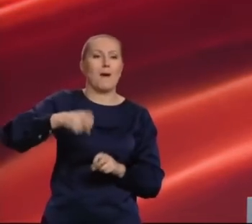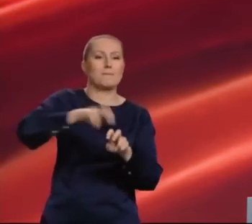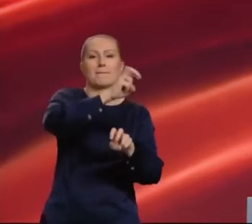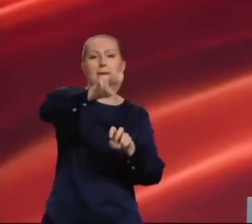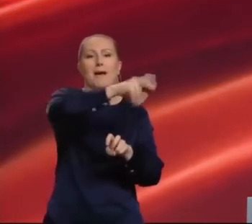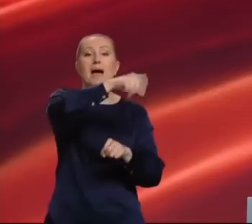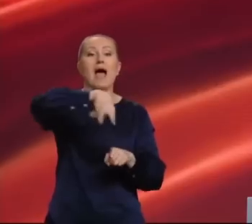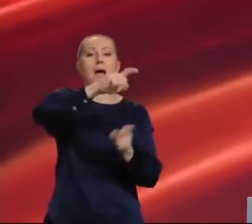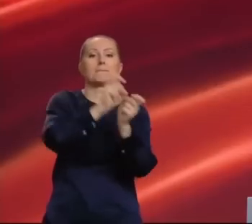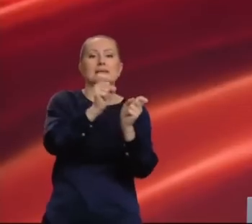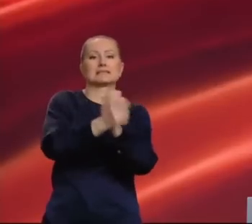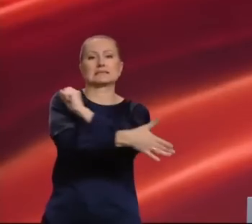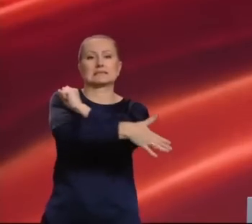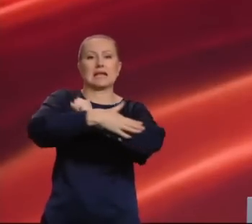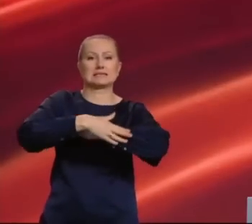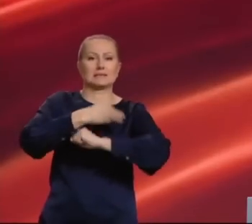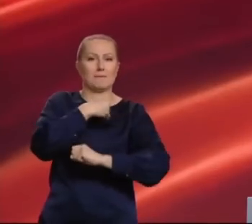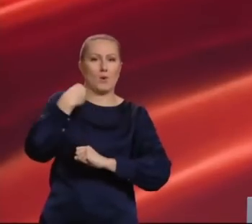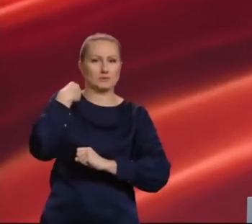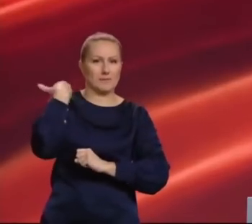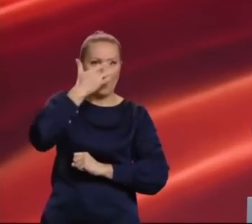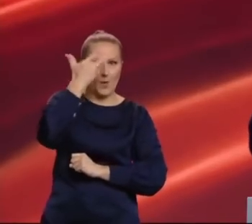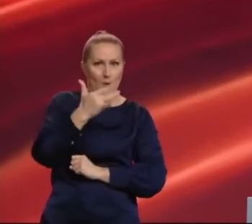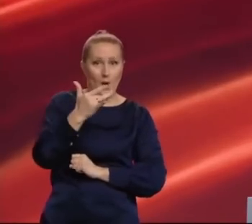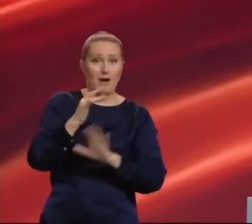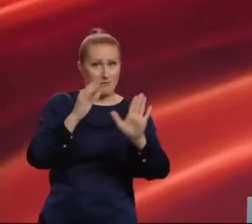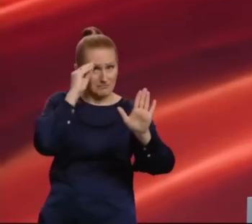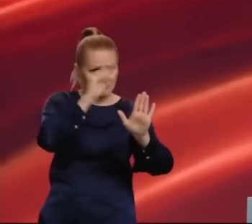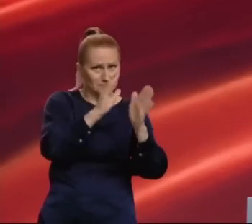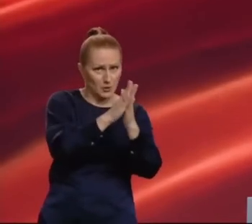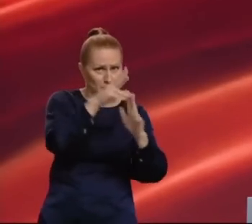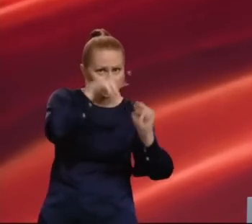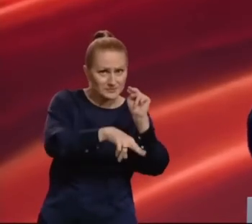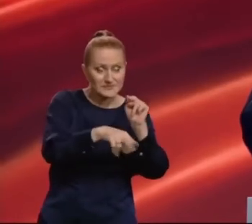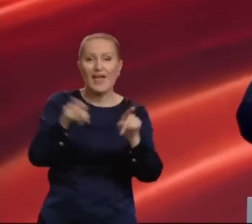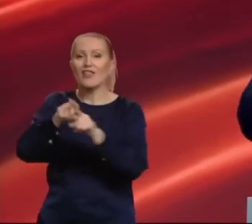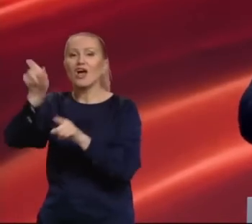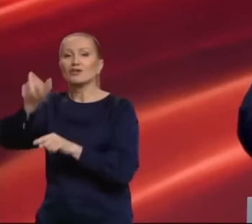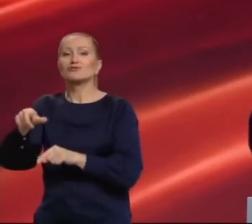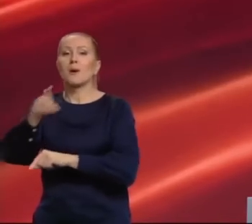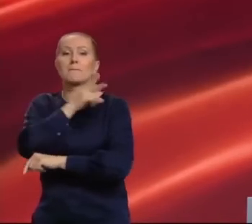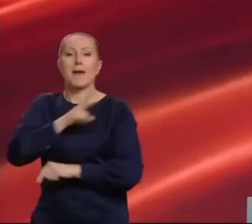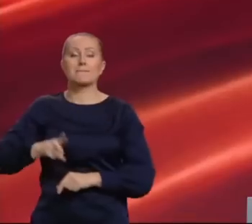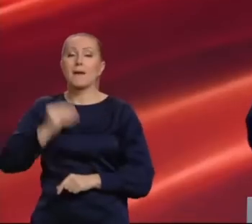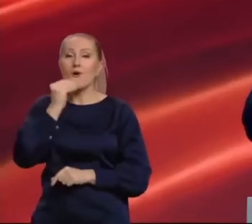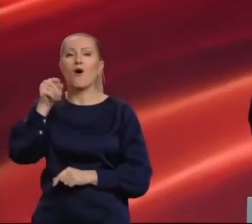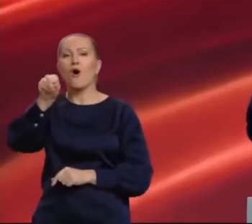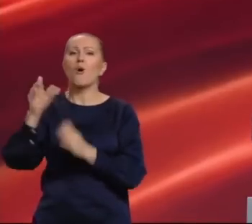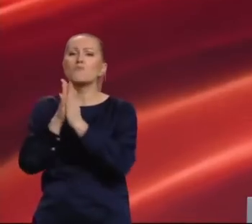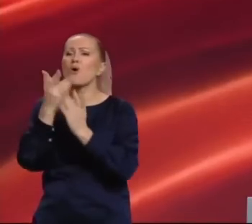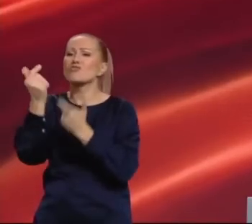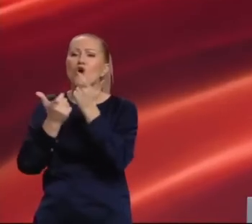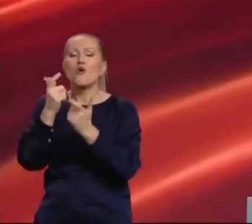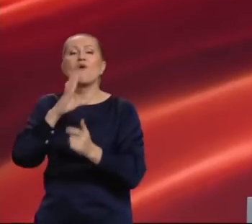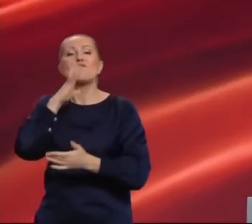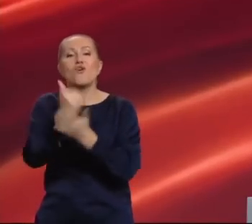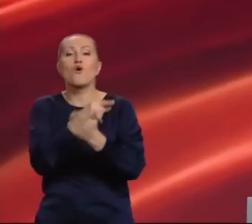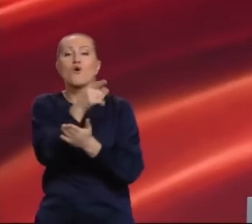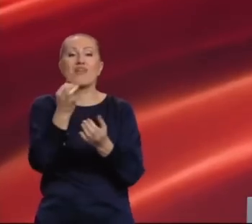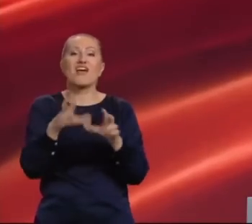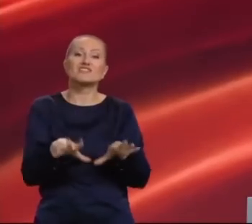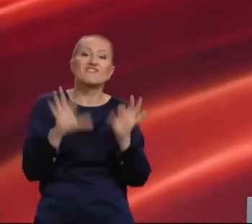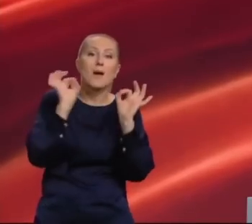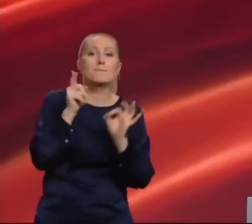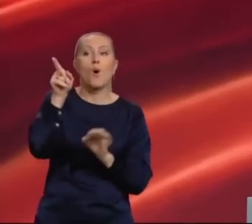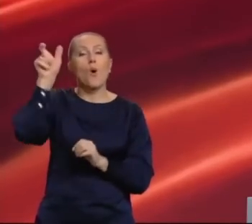granicy, a pan premier Morawiecki, aby nie używał wyborów do masowych zakupów, wysyłał ministra Błaszczaka bez ładu